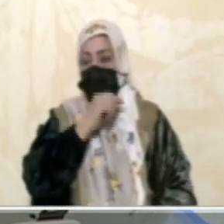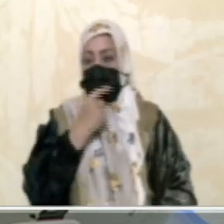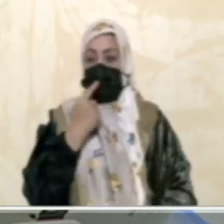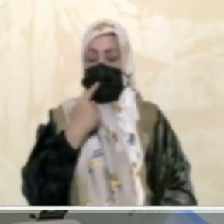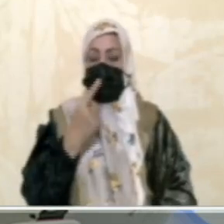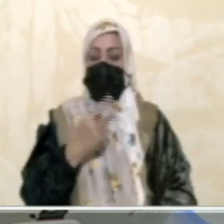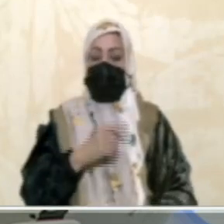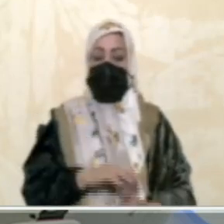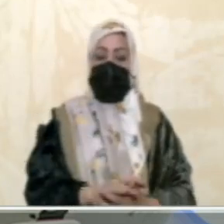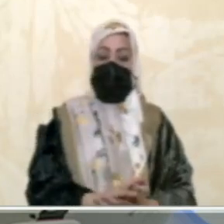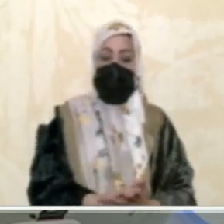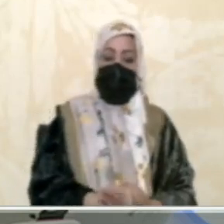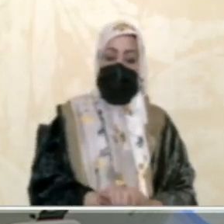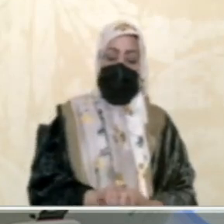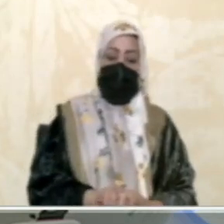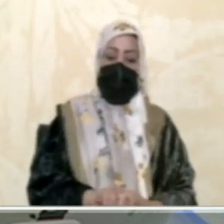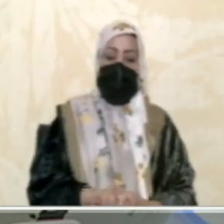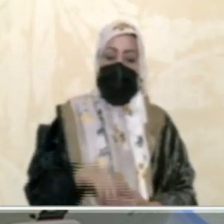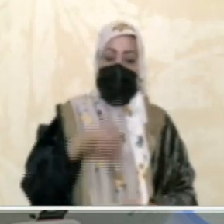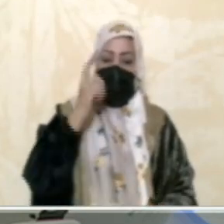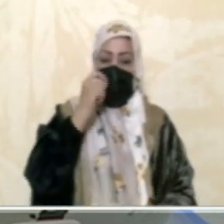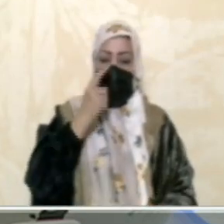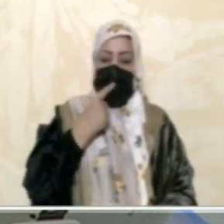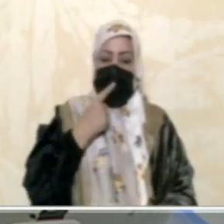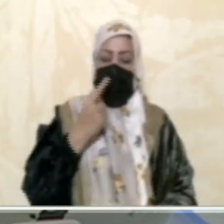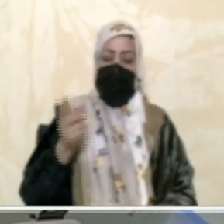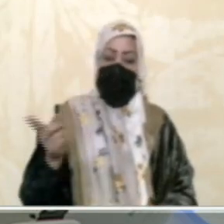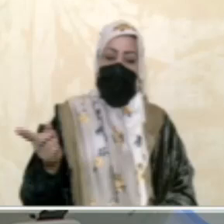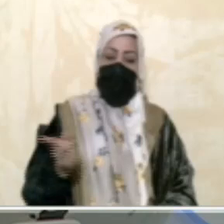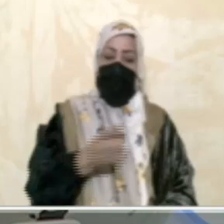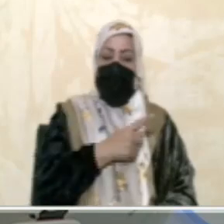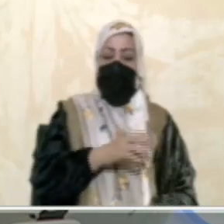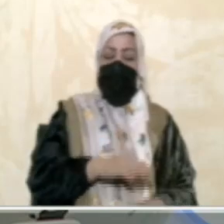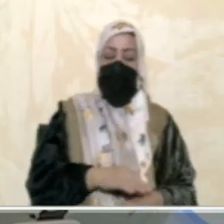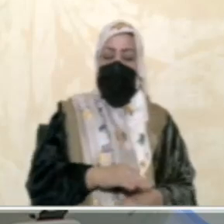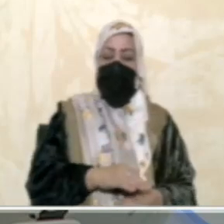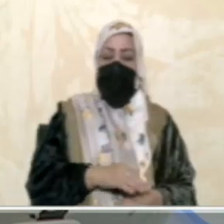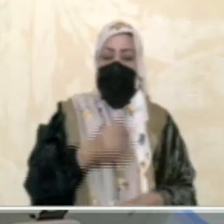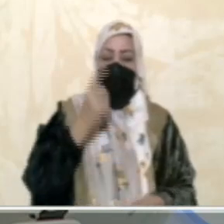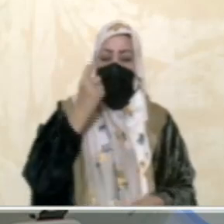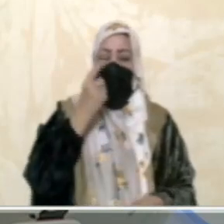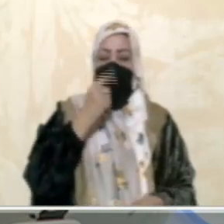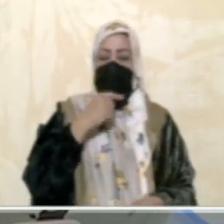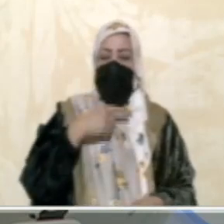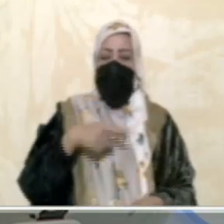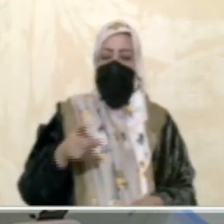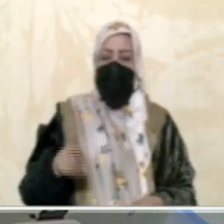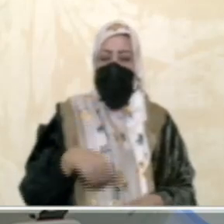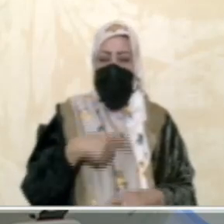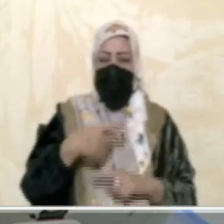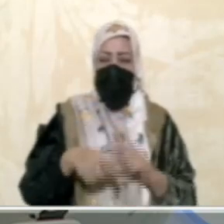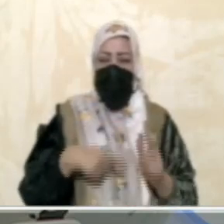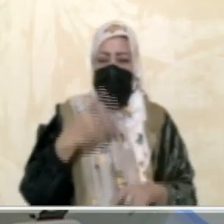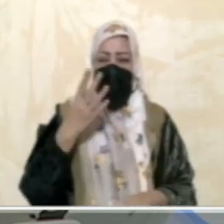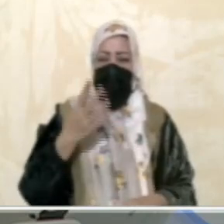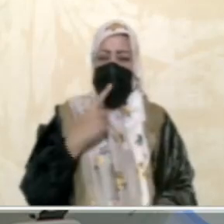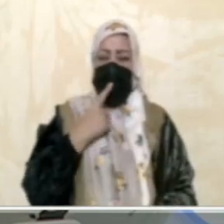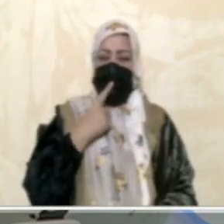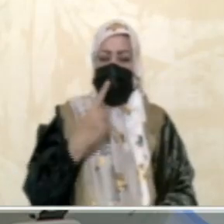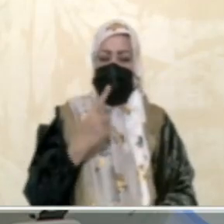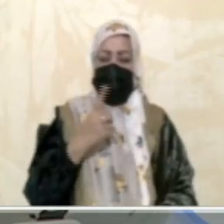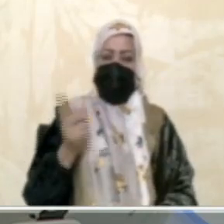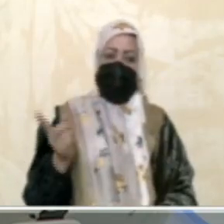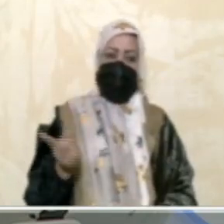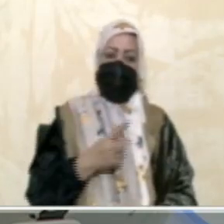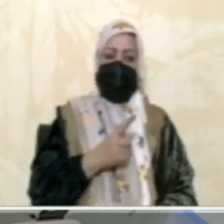على مدار السنه بعض الناس مثلا ياخذ قطره العين اربع مرات في اليوم سنه كامله فهذا معاش في امكانيه القضاء